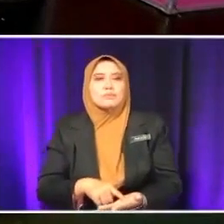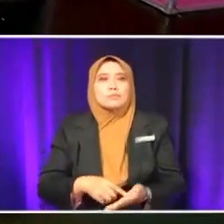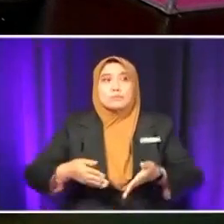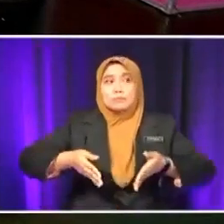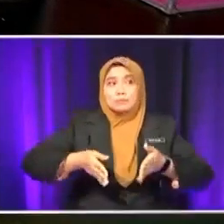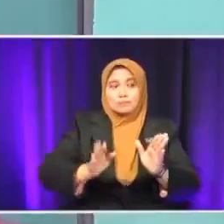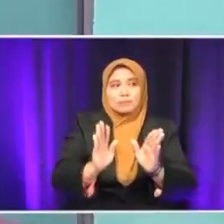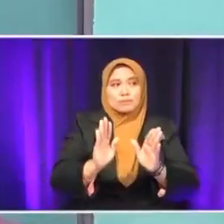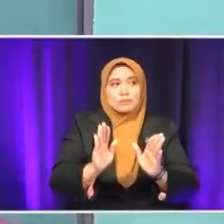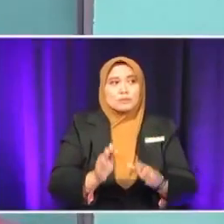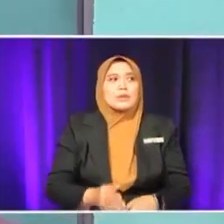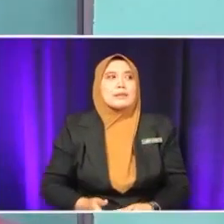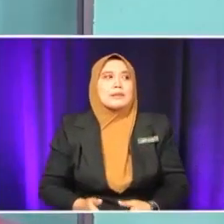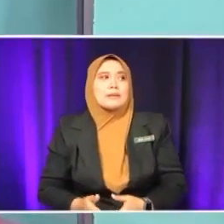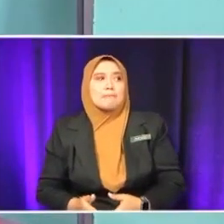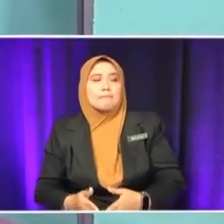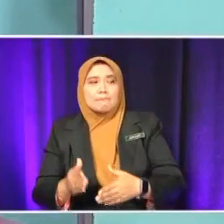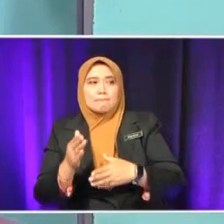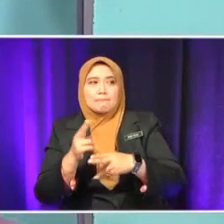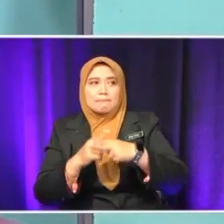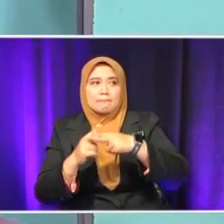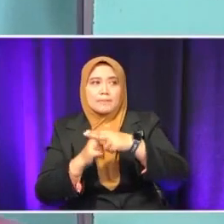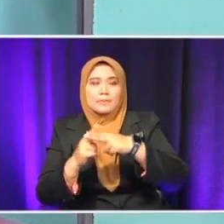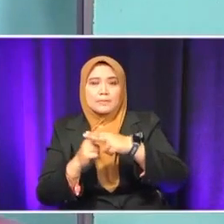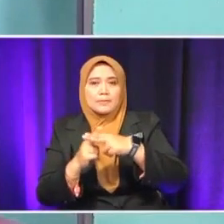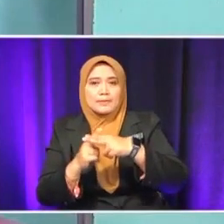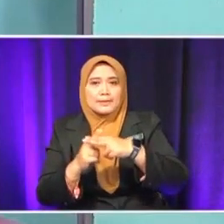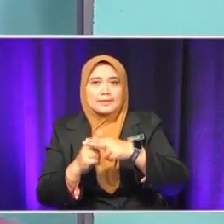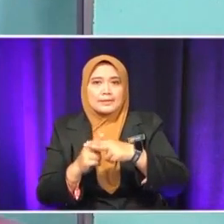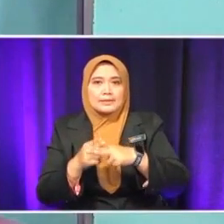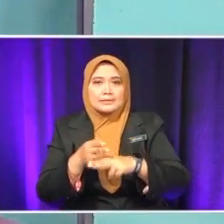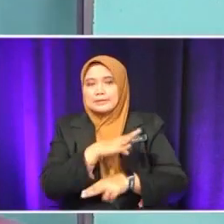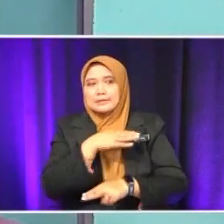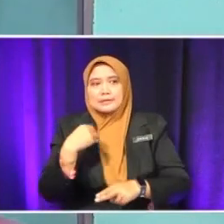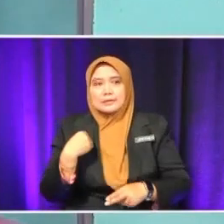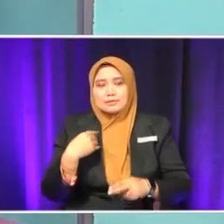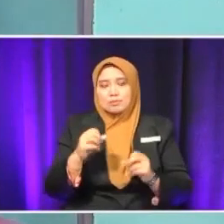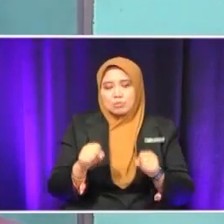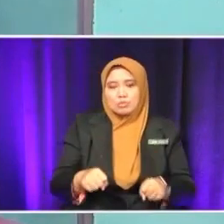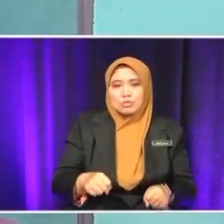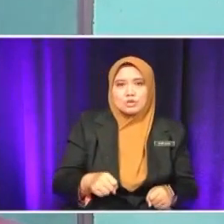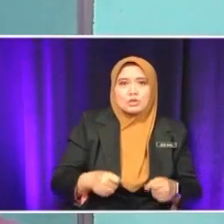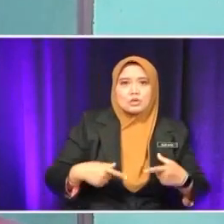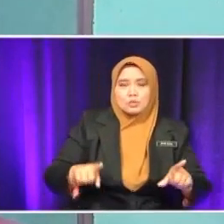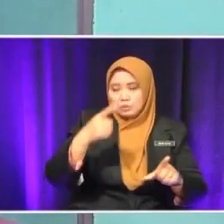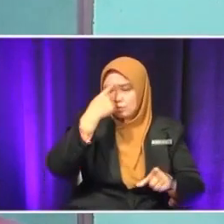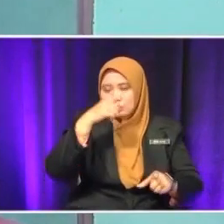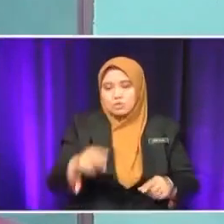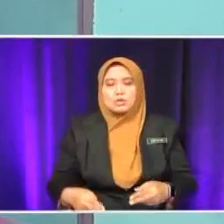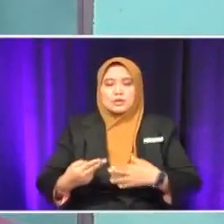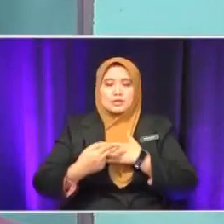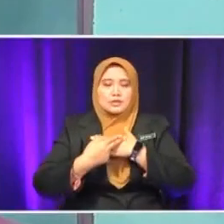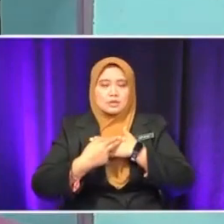kita dah potong jalan-jalan yang panjang tadi. Jadi ini adalah laluan terpendek yang boleh dilalui oleh postman tersebut untuk menghantar ke